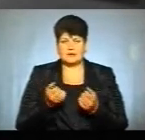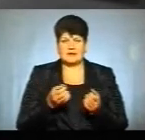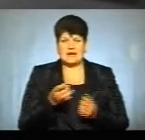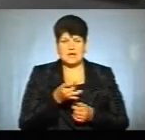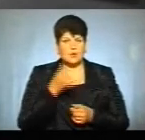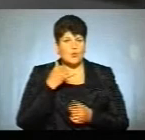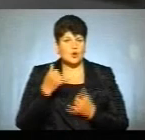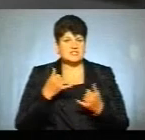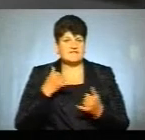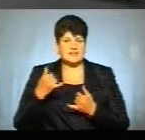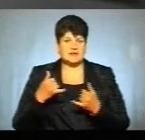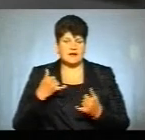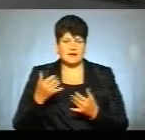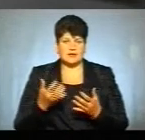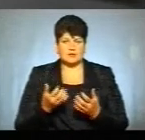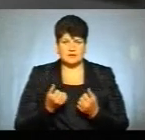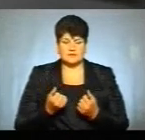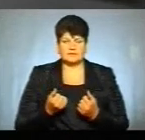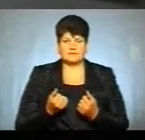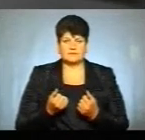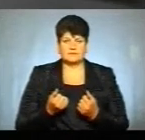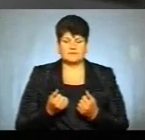тих дзвінках, які поступають до нас на